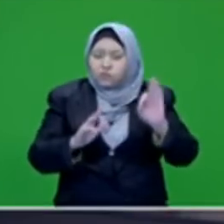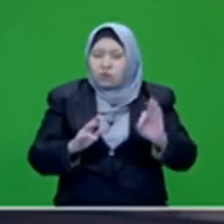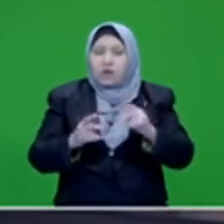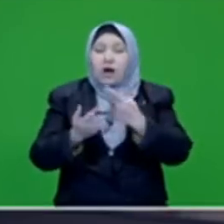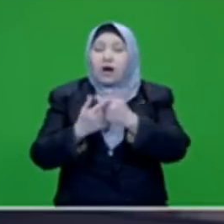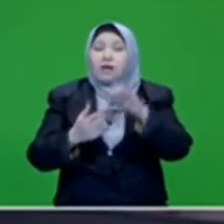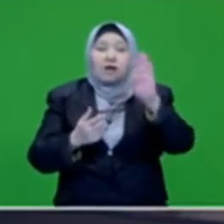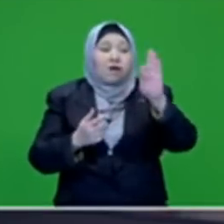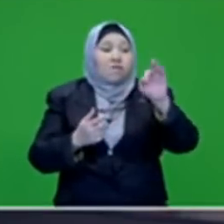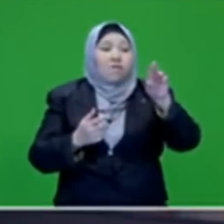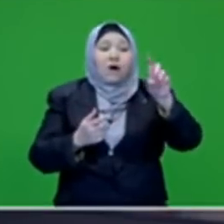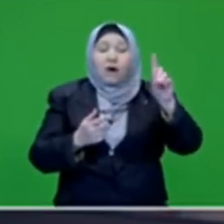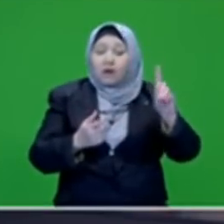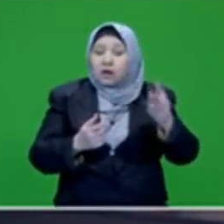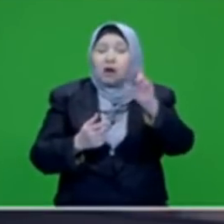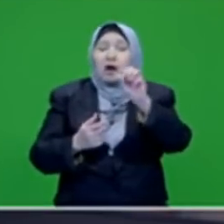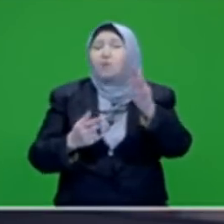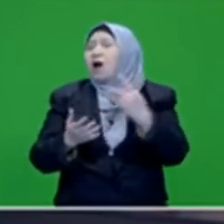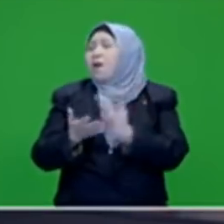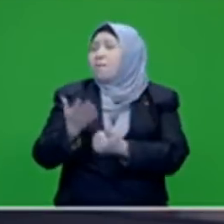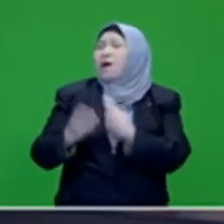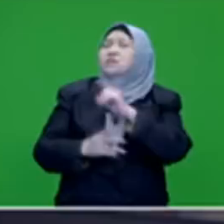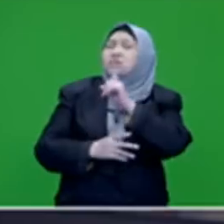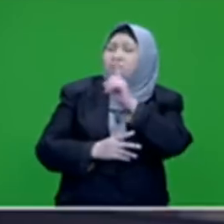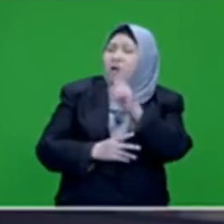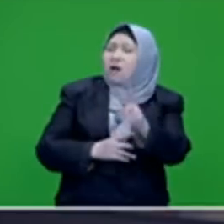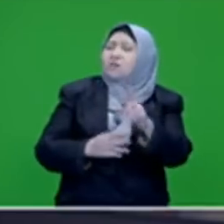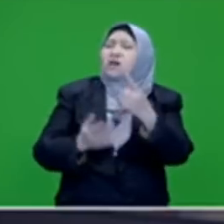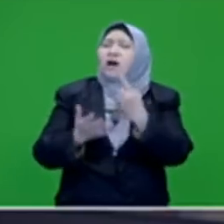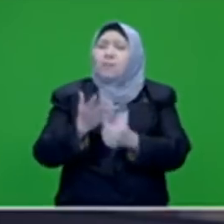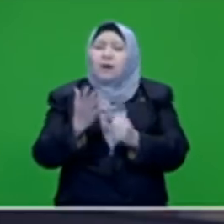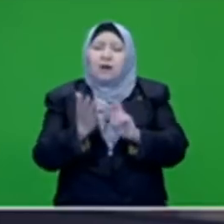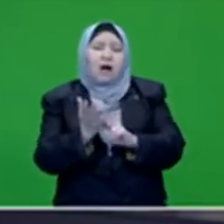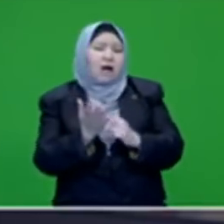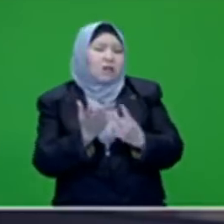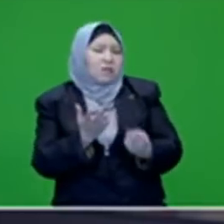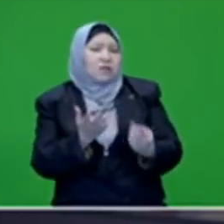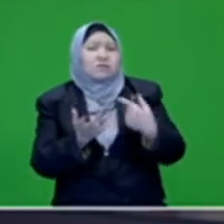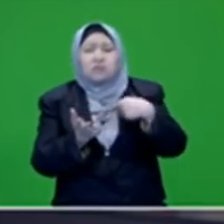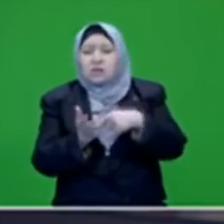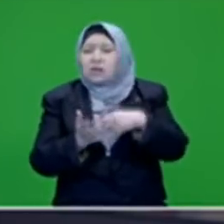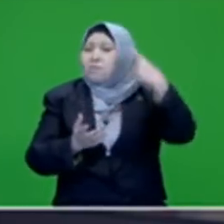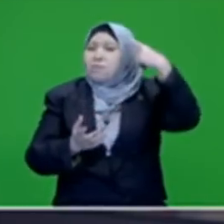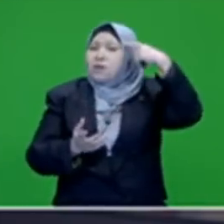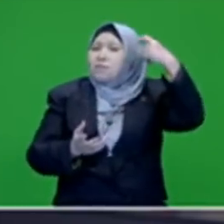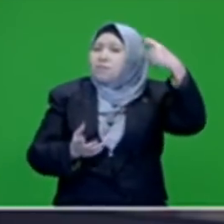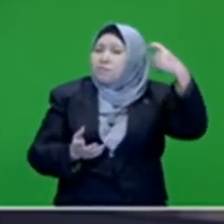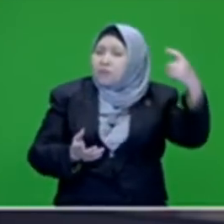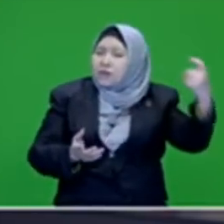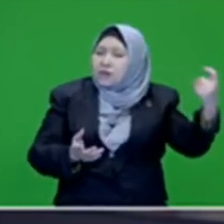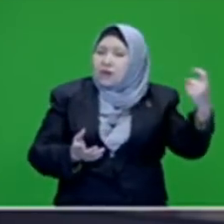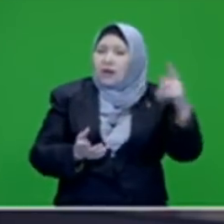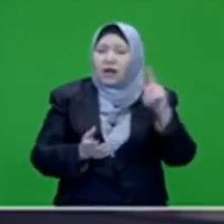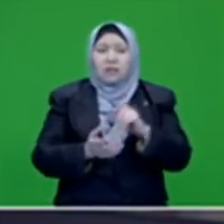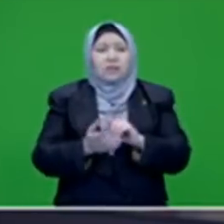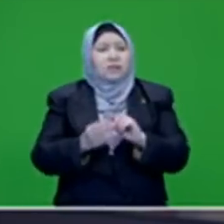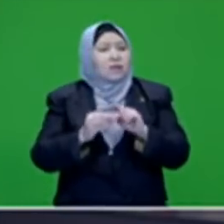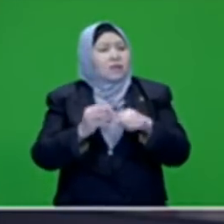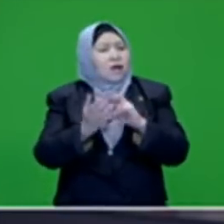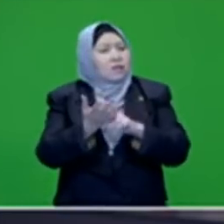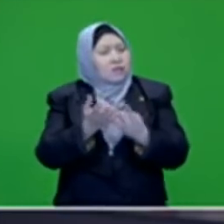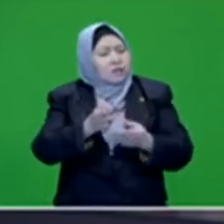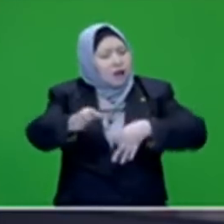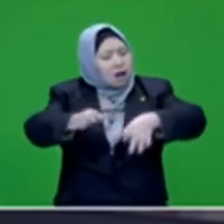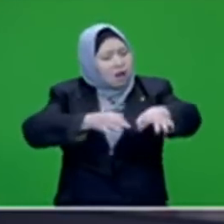nanti. Apa sebenarnya? Adakah ta'wilul ahadith ini mimpi, ta'wil mimpi, tafsir